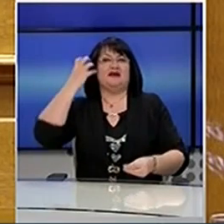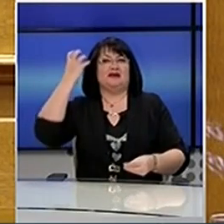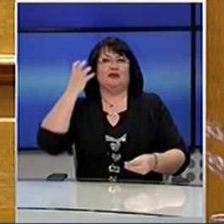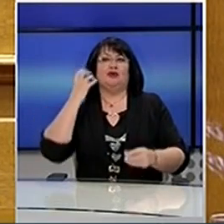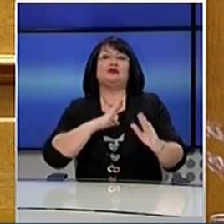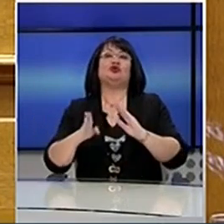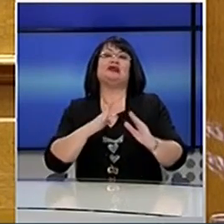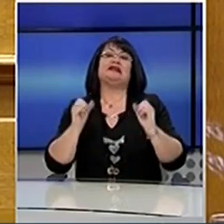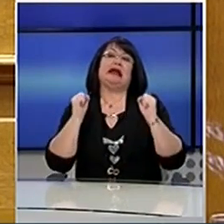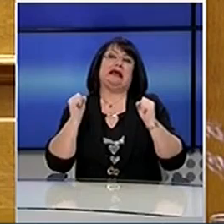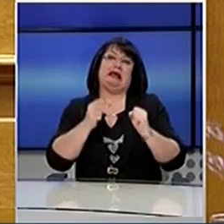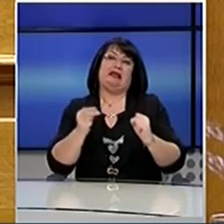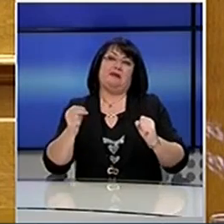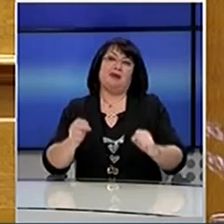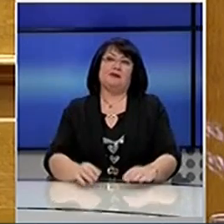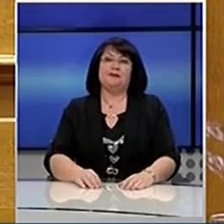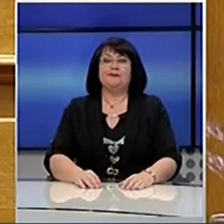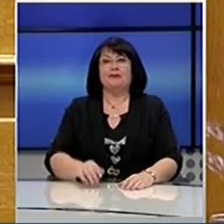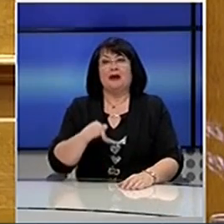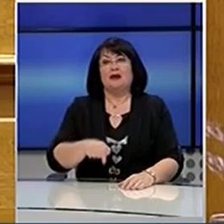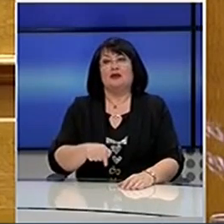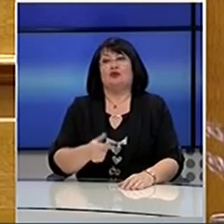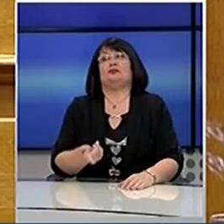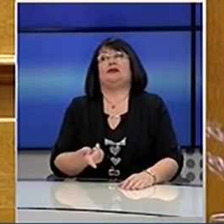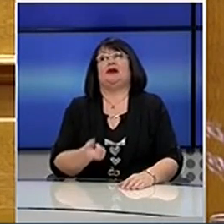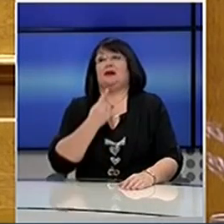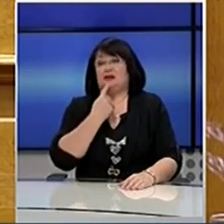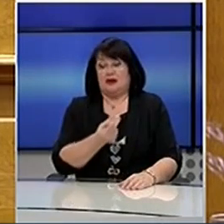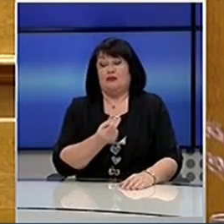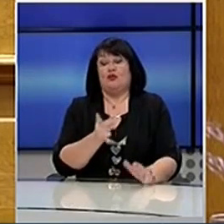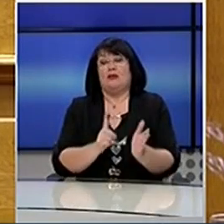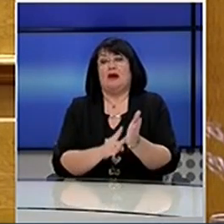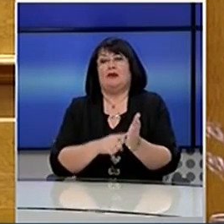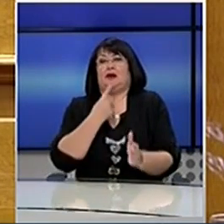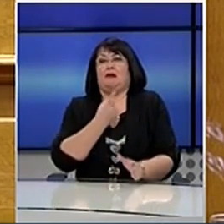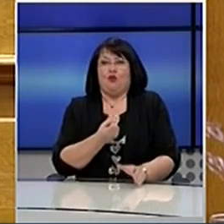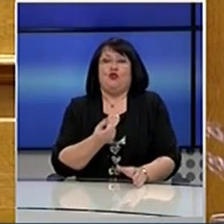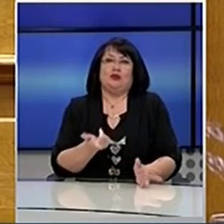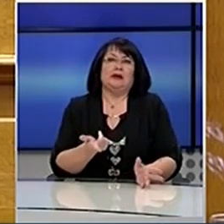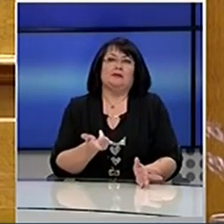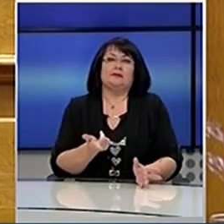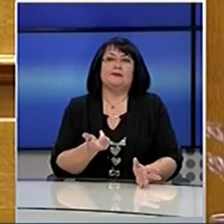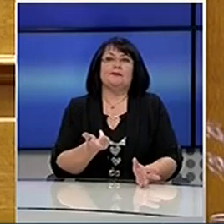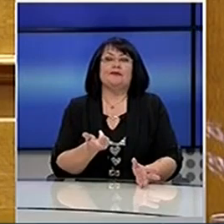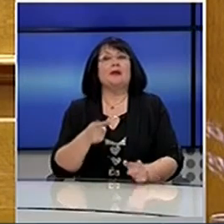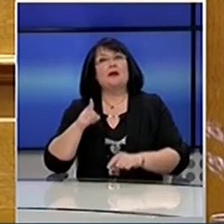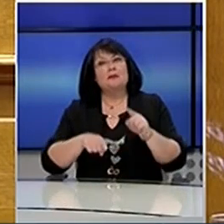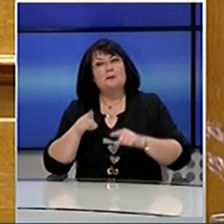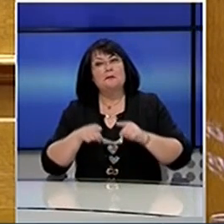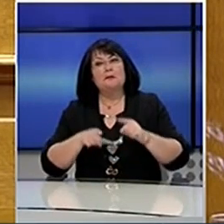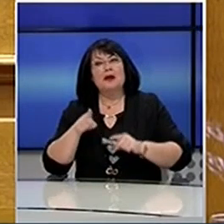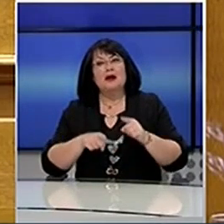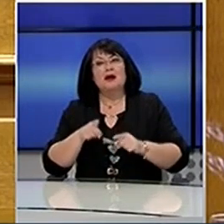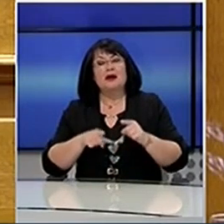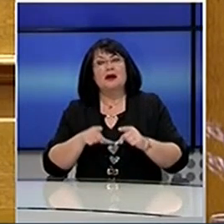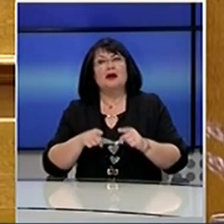της υγείας. Δεν μπορώ εδώ πέρα να μην σχολιάσω το γεγονός ότι υπήρξαν